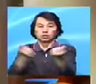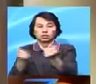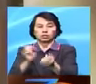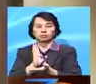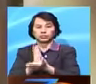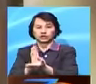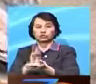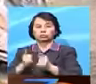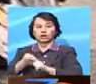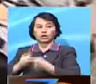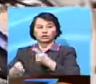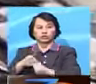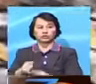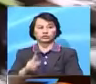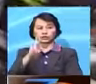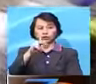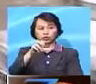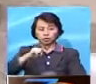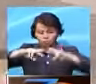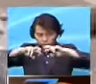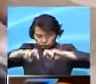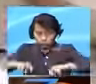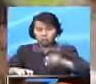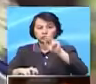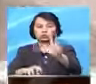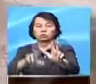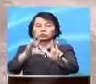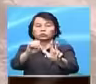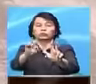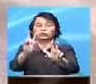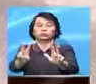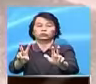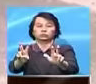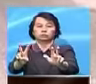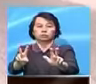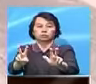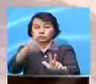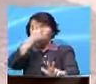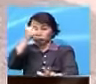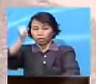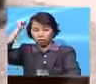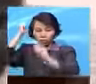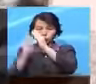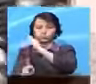pun kes disiasat mengikut seksyen 302 kanun kessaan kerana membunuh